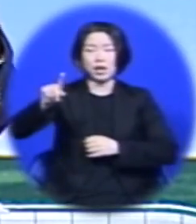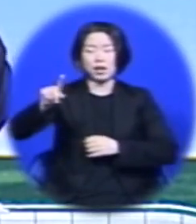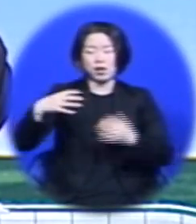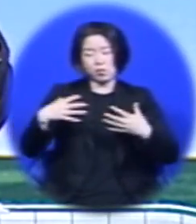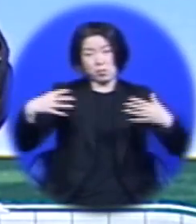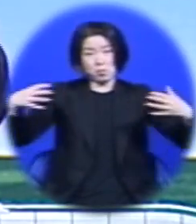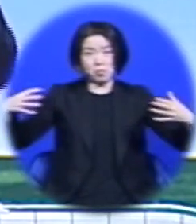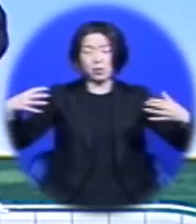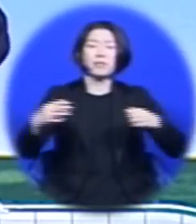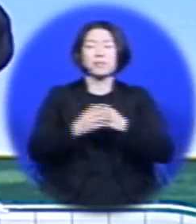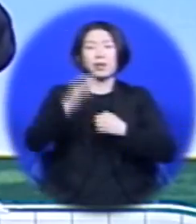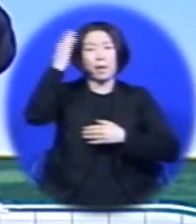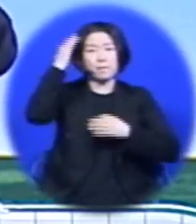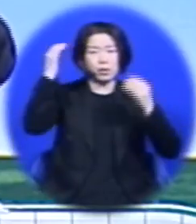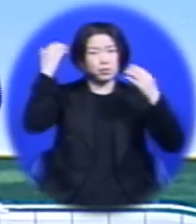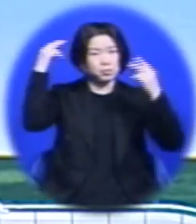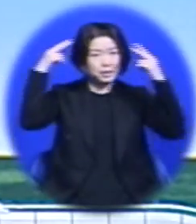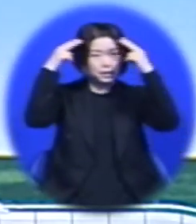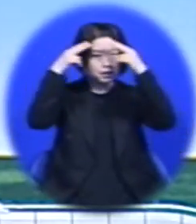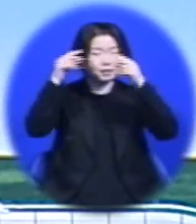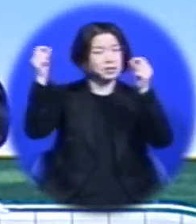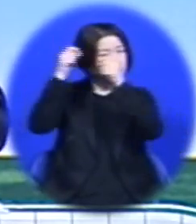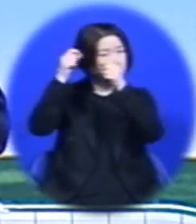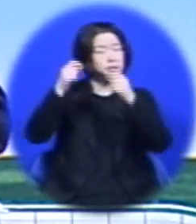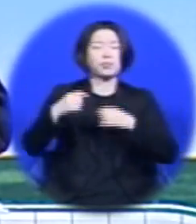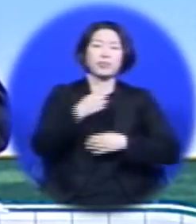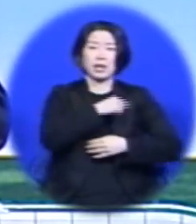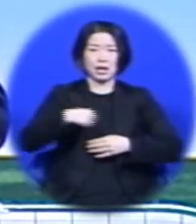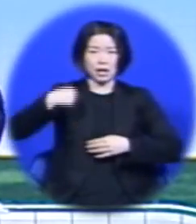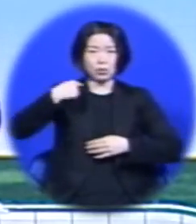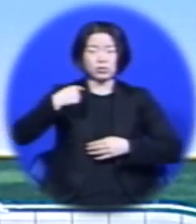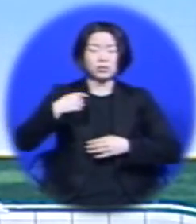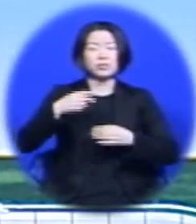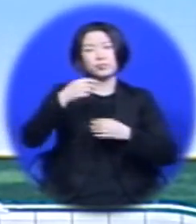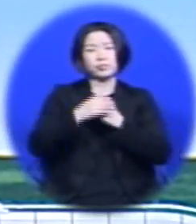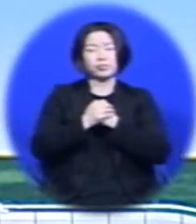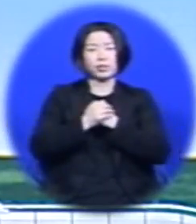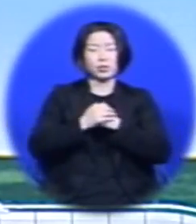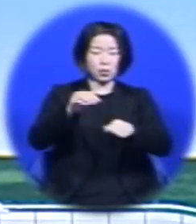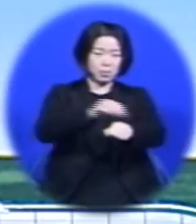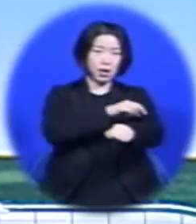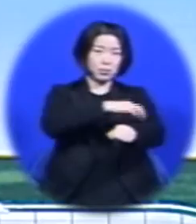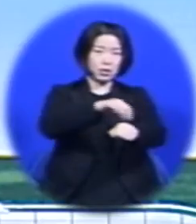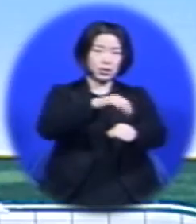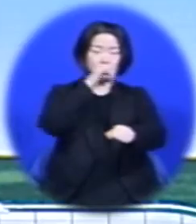그렇고 머리도 그렇고 짧은 머리에 라운드 티에 문신의